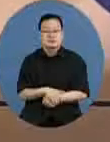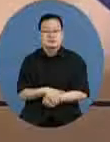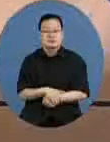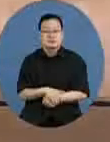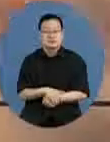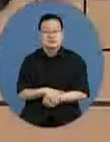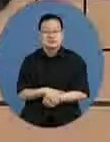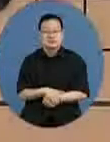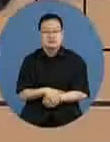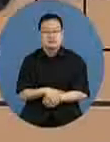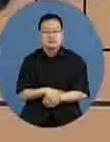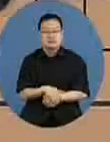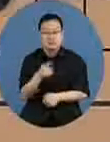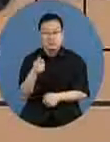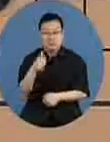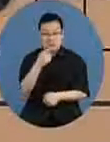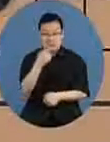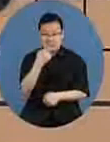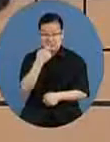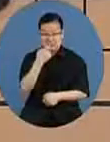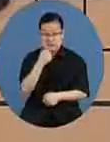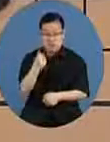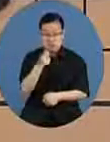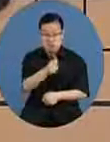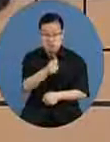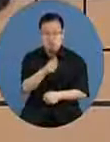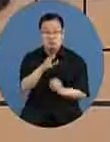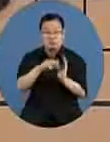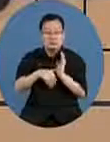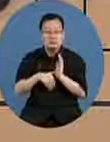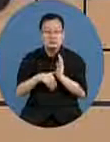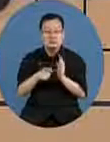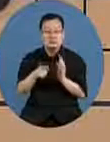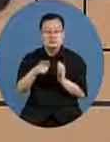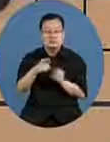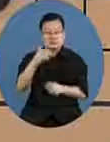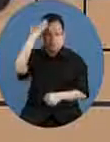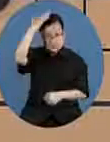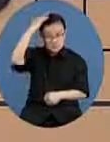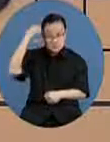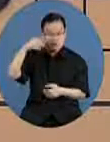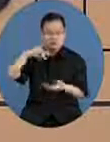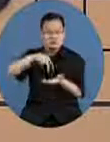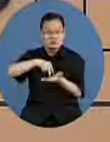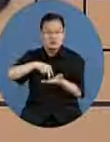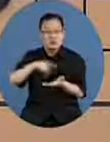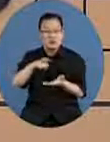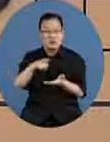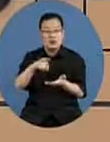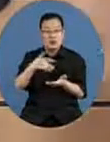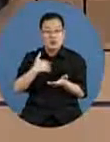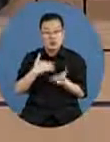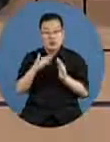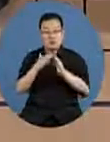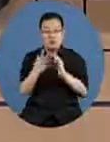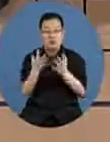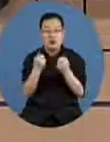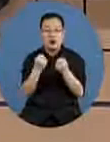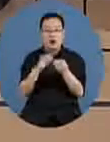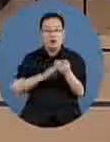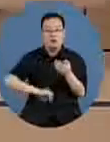가만히 내려가게 돼서 흙의 귀에 흙집이 많이 부서진